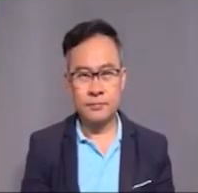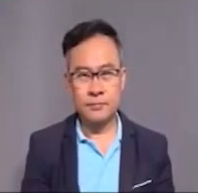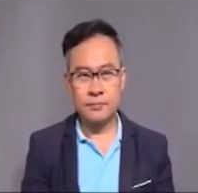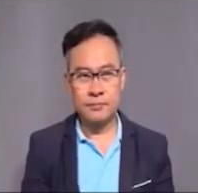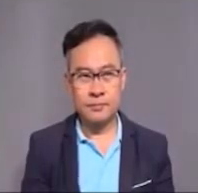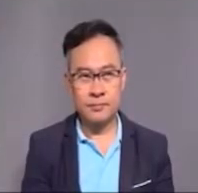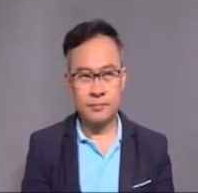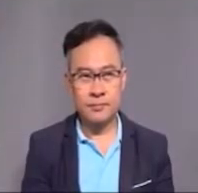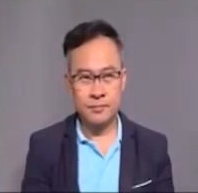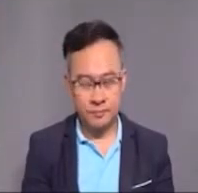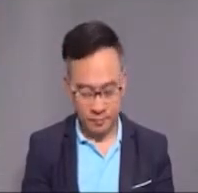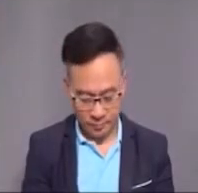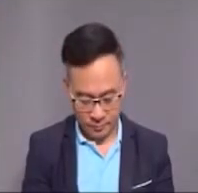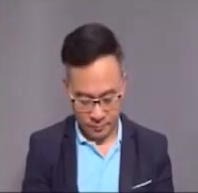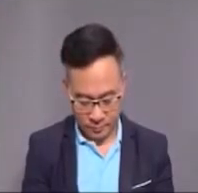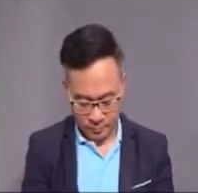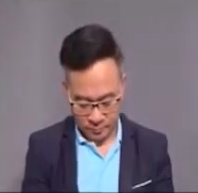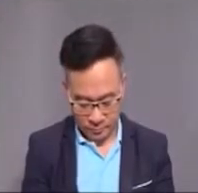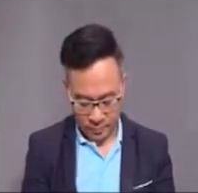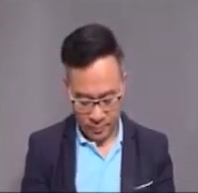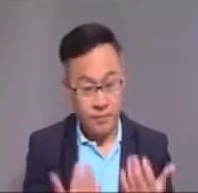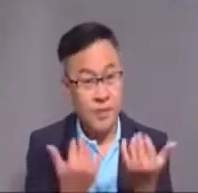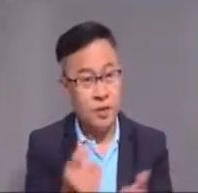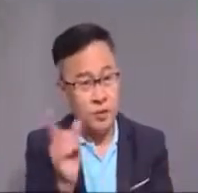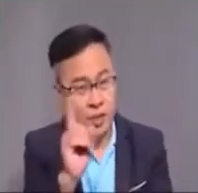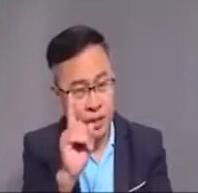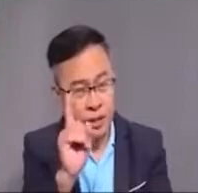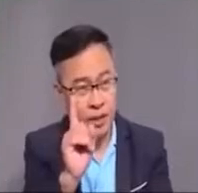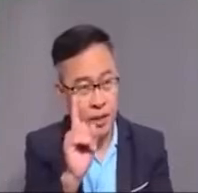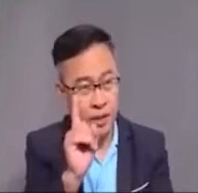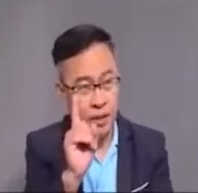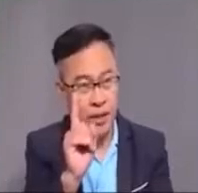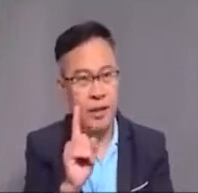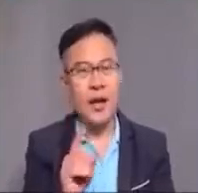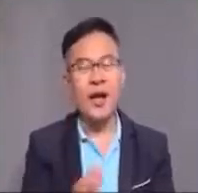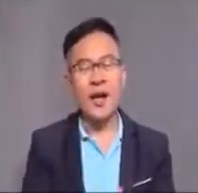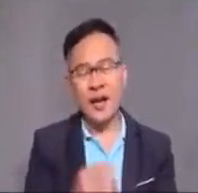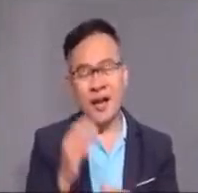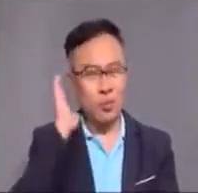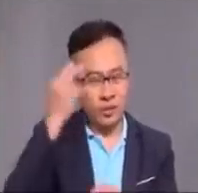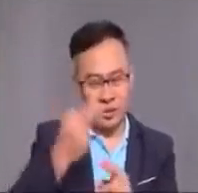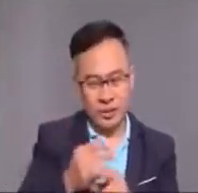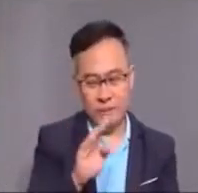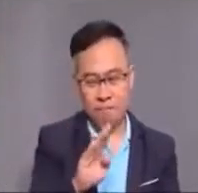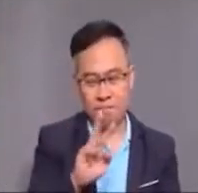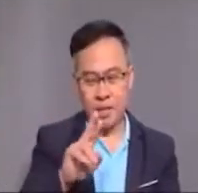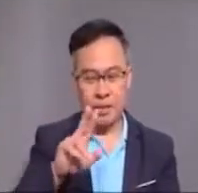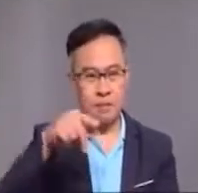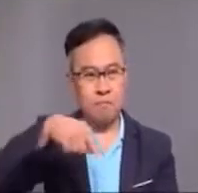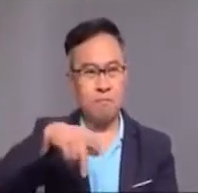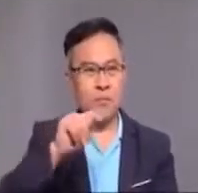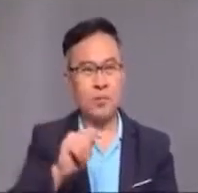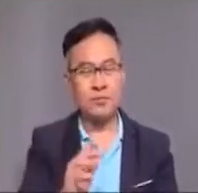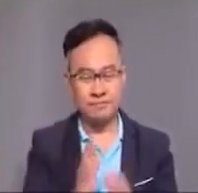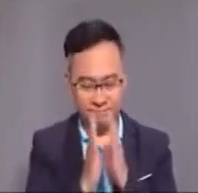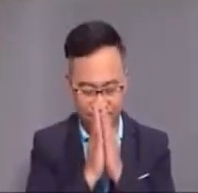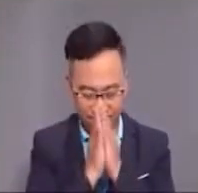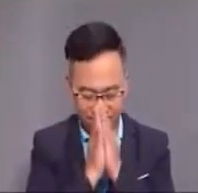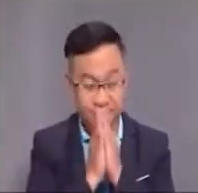คุณบรรพตครับคุณบรรพตครับคุณบรรพตอยู่ไหมครับ ครับครับผู้การครับ สวัสดีครับ สวัสดีครับ โอ้โ